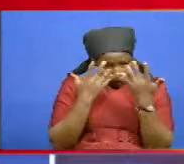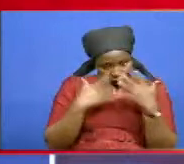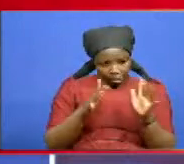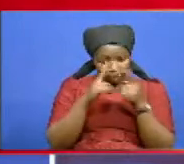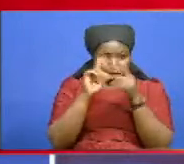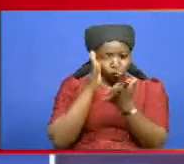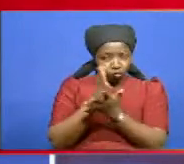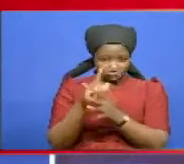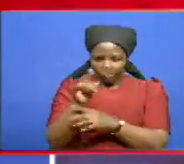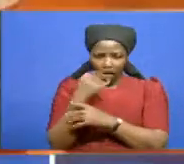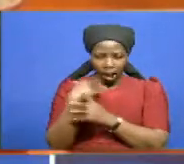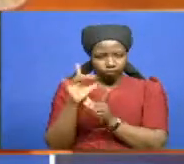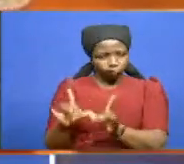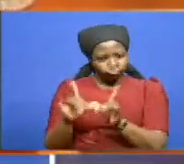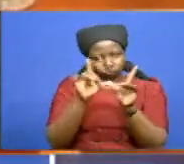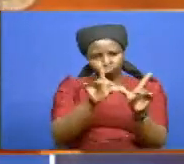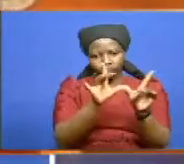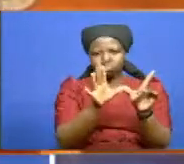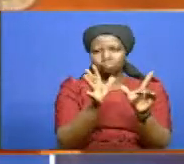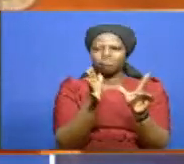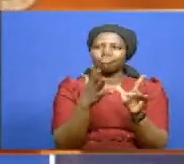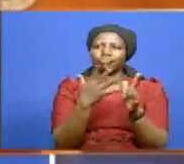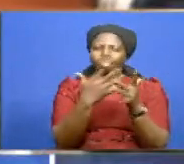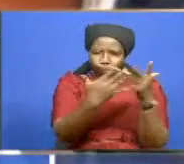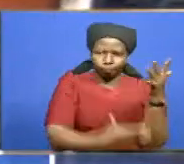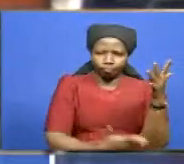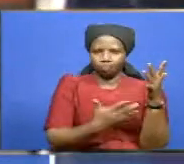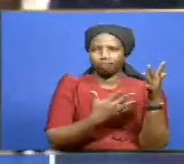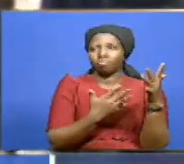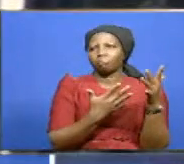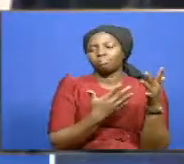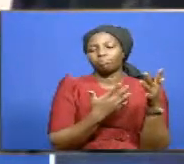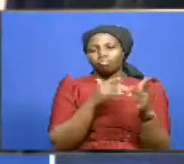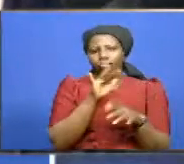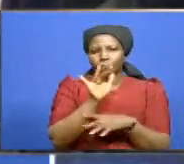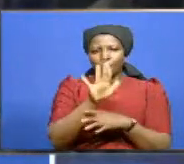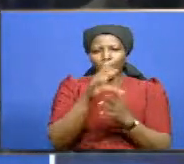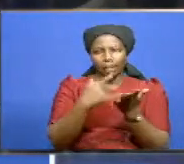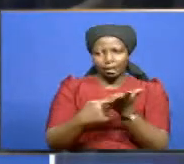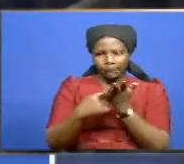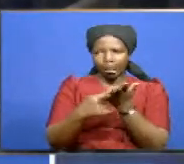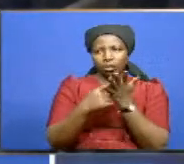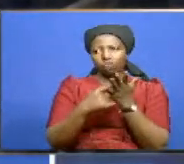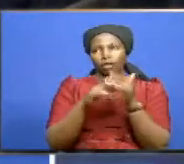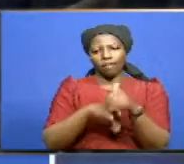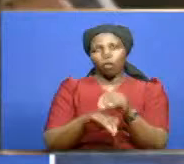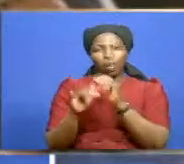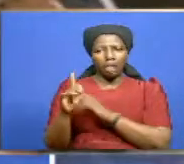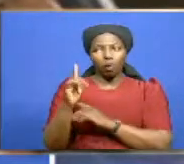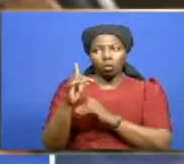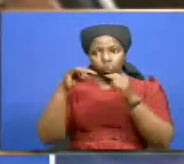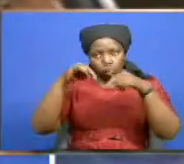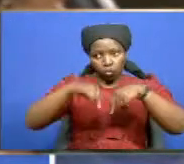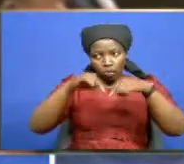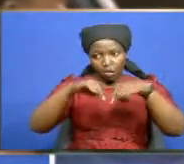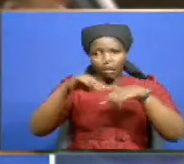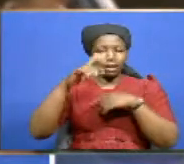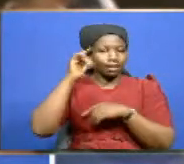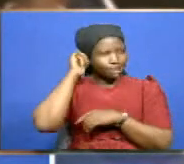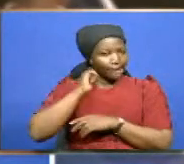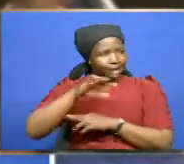lakini halikuwasilisha nakala ya mswada huo jinsi ilivyoratibiwa kisheria. Hivi leo bunge la kaunti ya